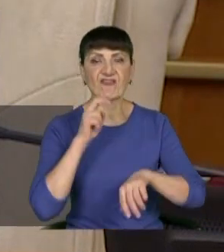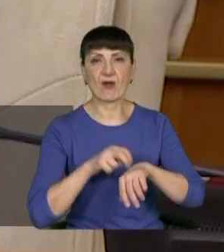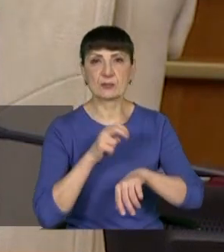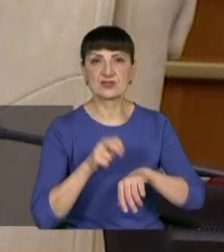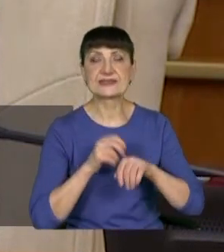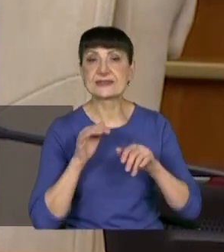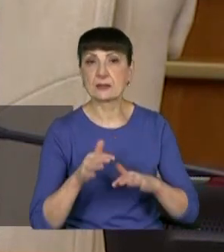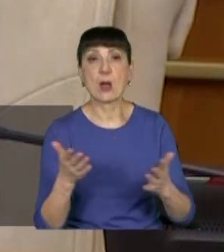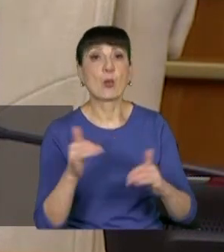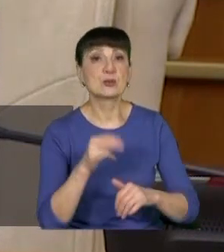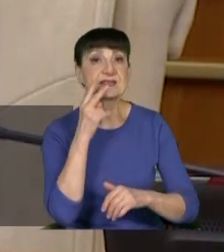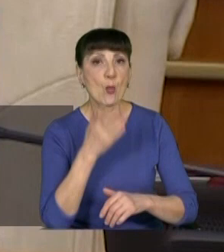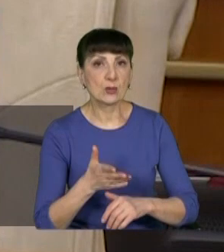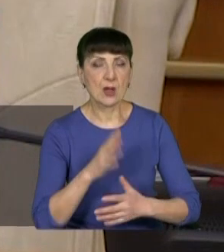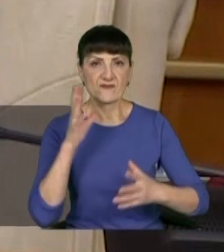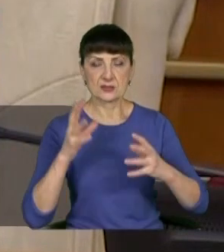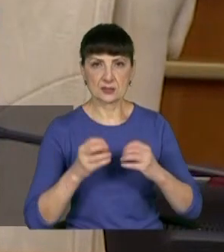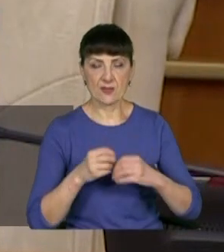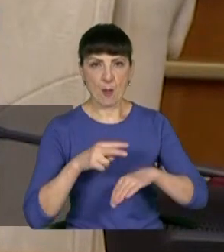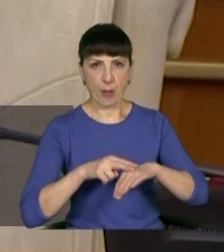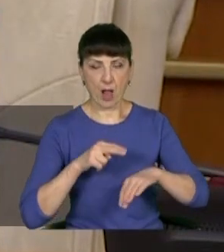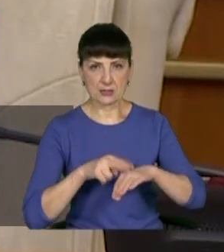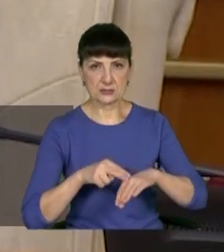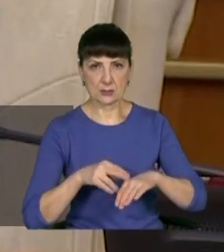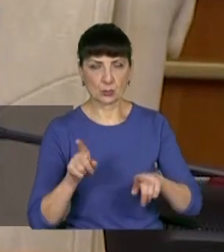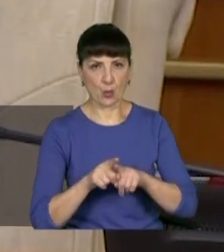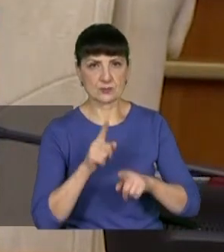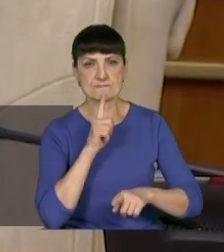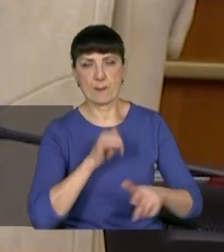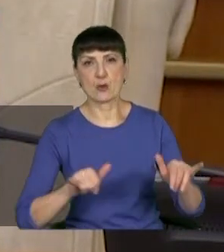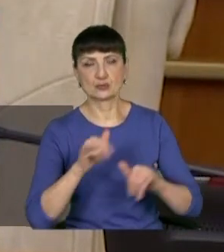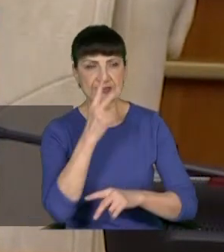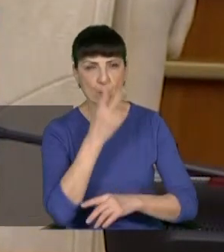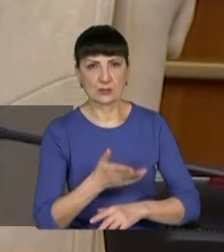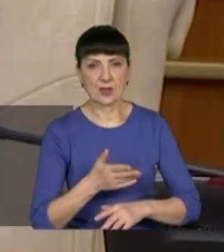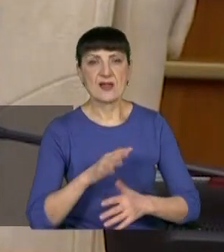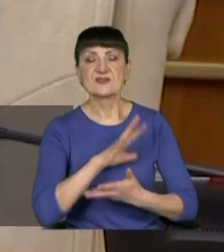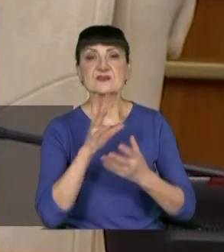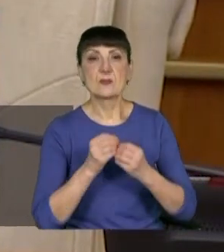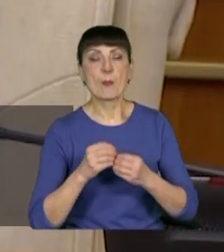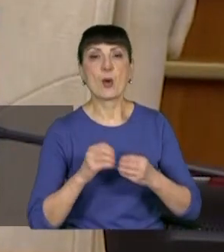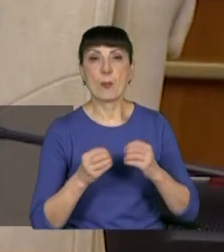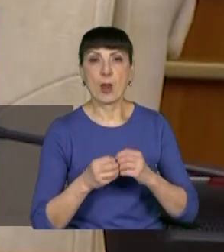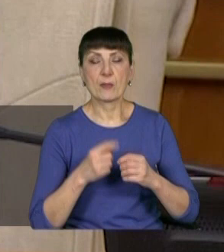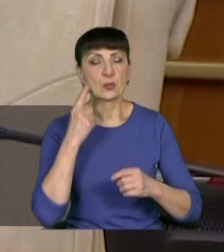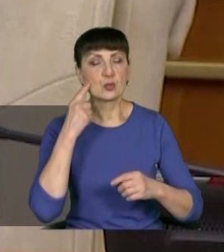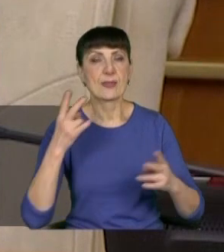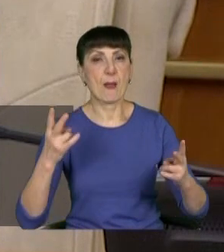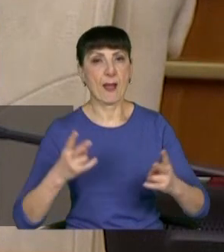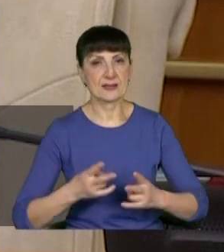фармацевтической деятельности, в конце концов правоохранительные органы. В связи с вышеизложенным считаем